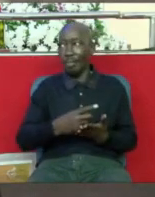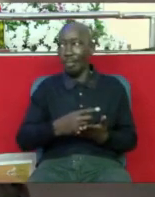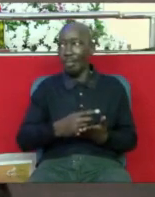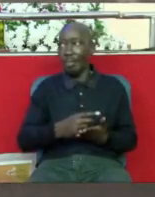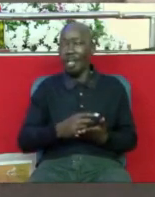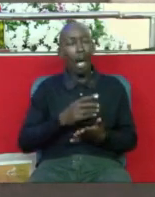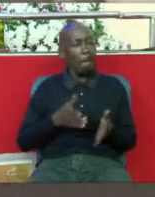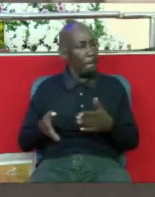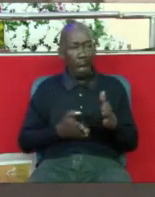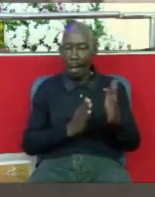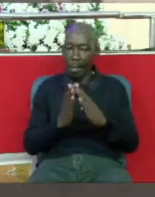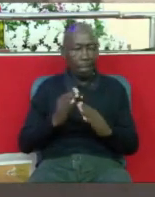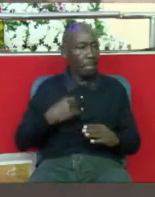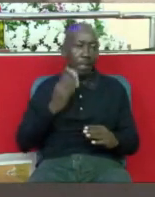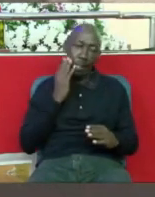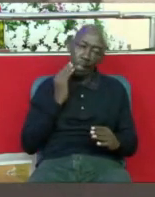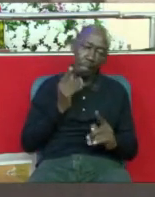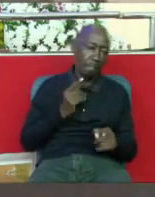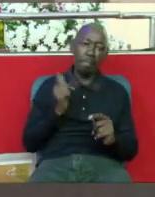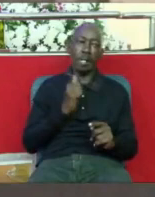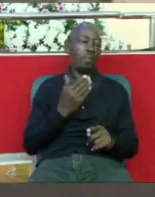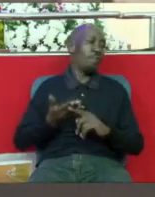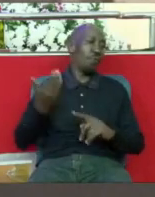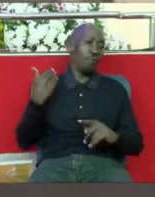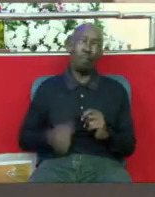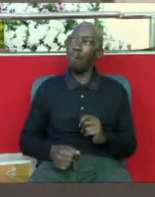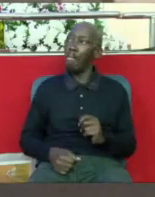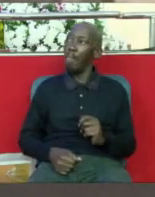I've never been before. Njia ambayo hakuwa amepitia tangu zamani.